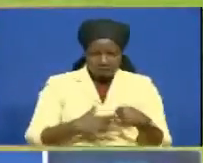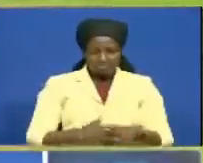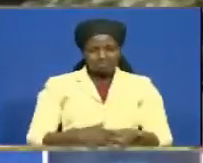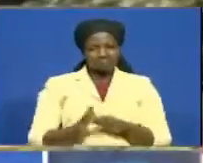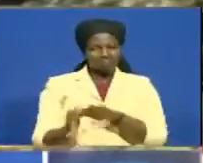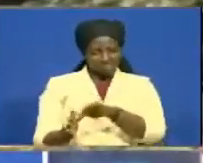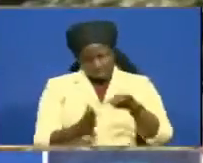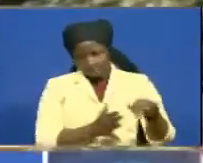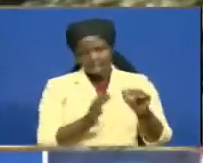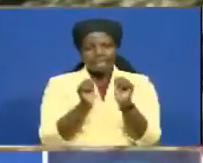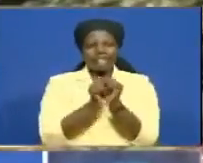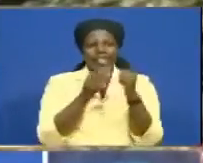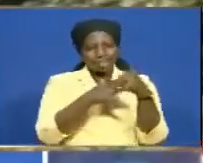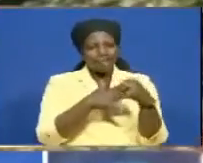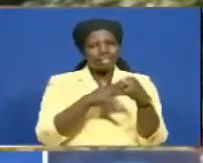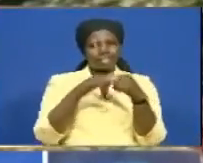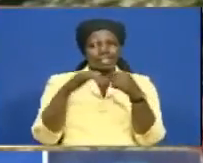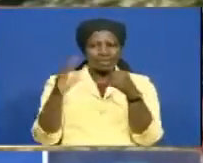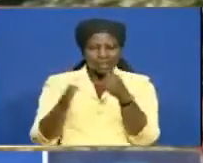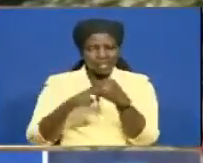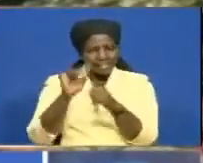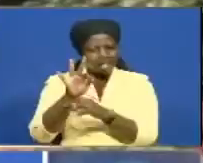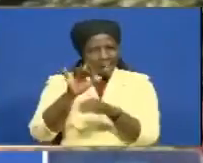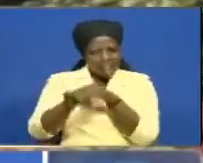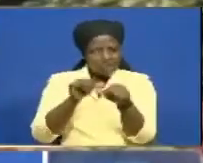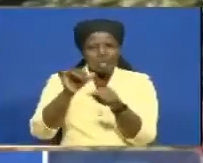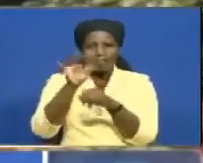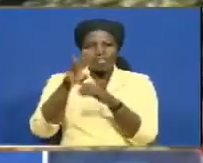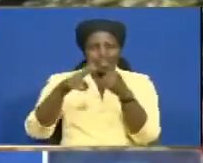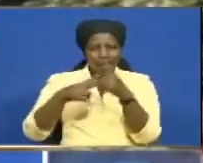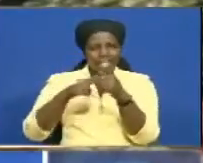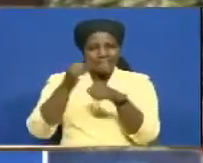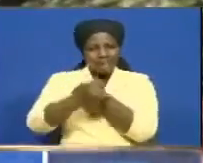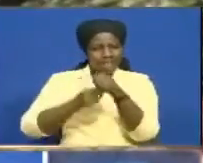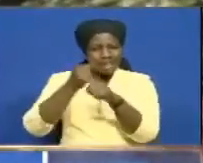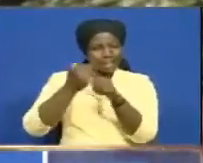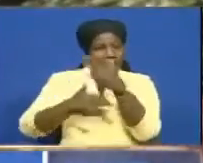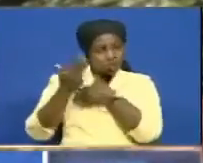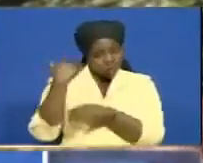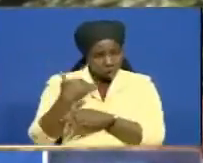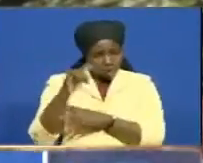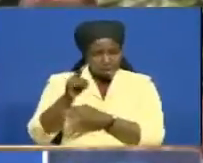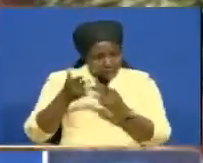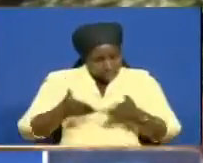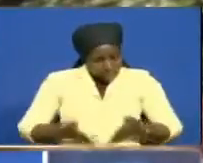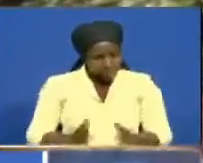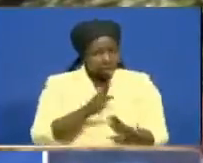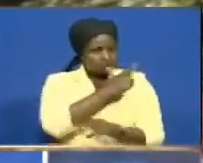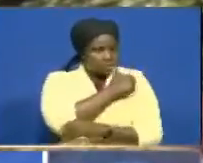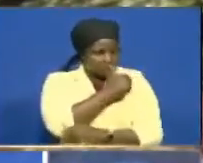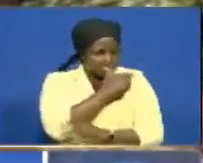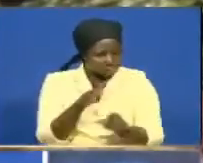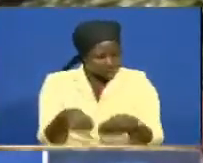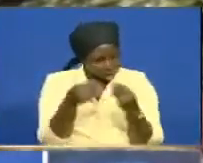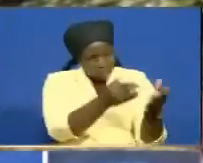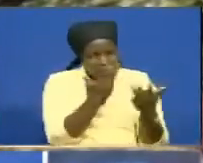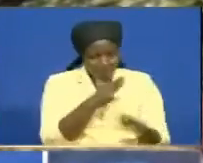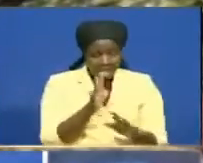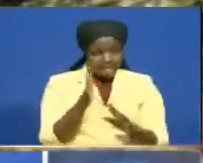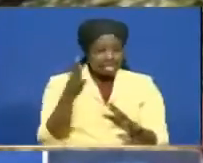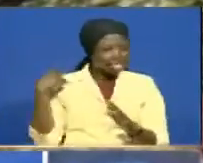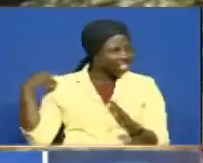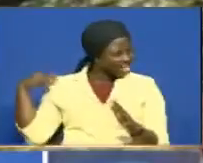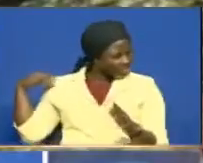1973, tuseme kitu kama 47 years ago, tulipewa hiyo dispensary, maternity wing. Na kutoka siku hiyo up to